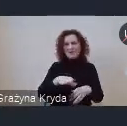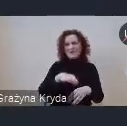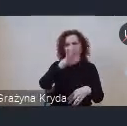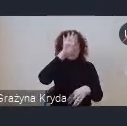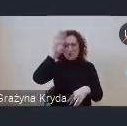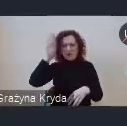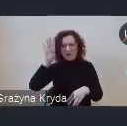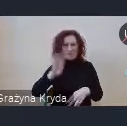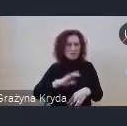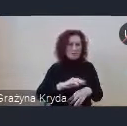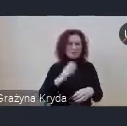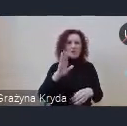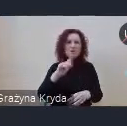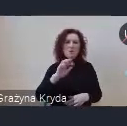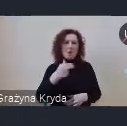podłogi szare